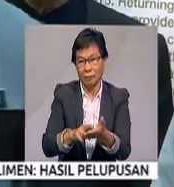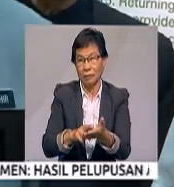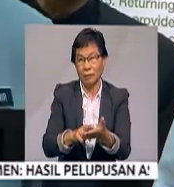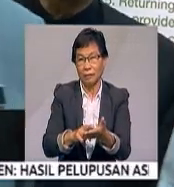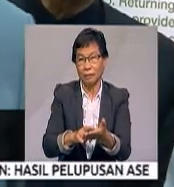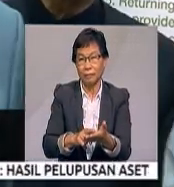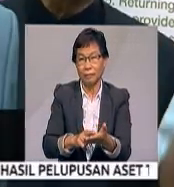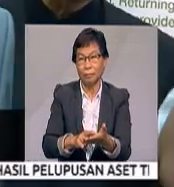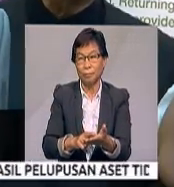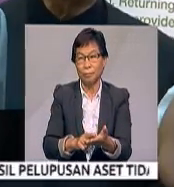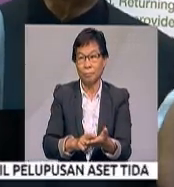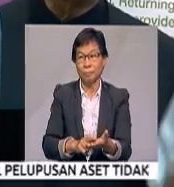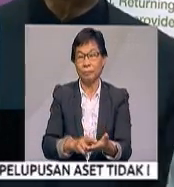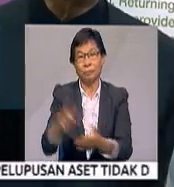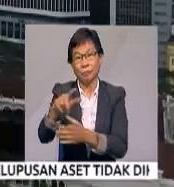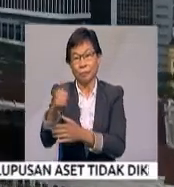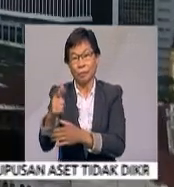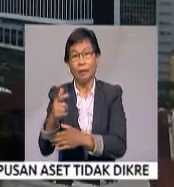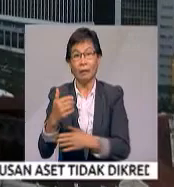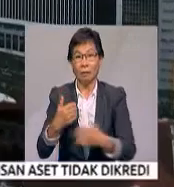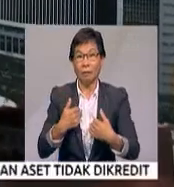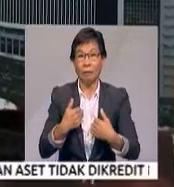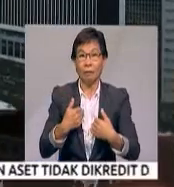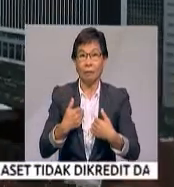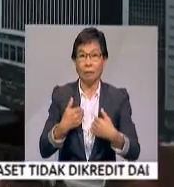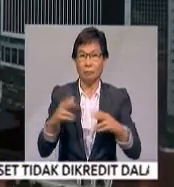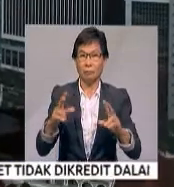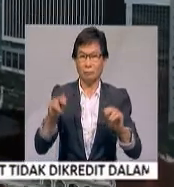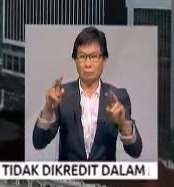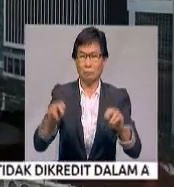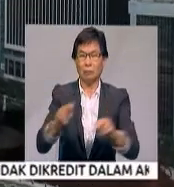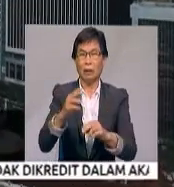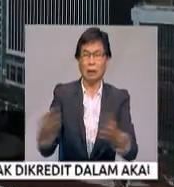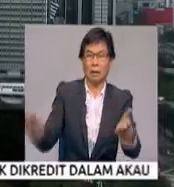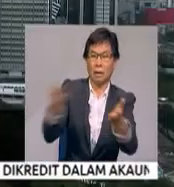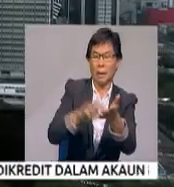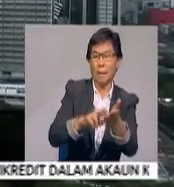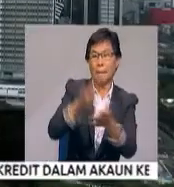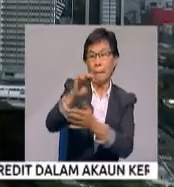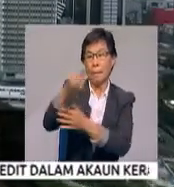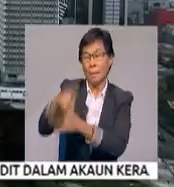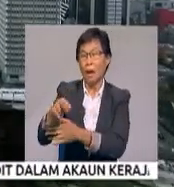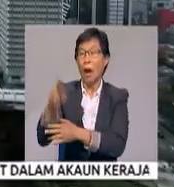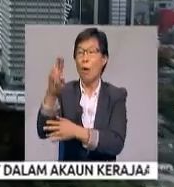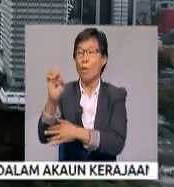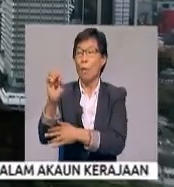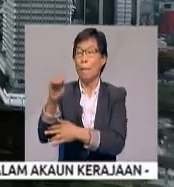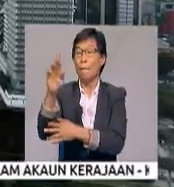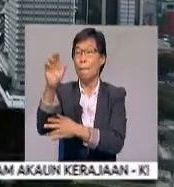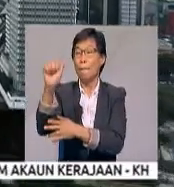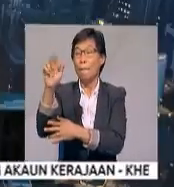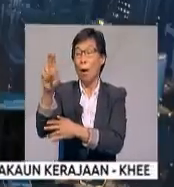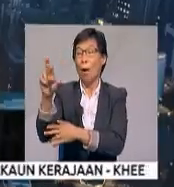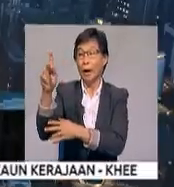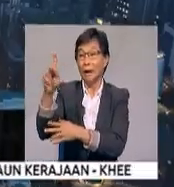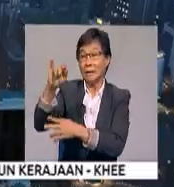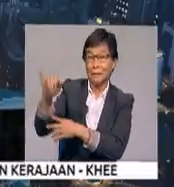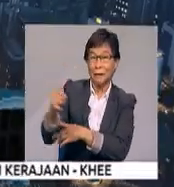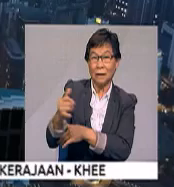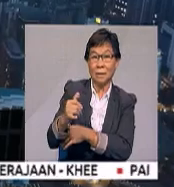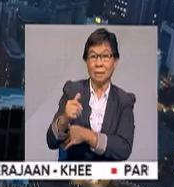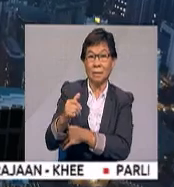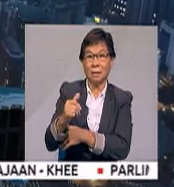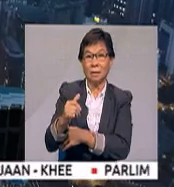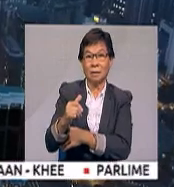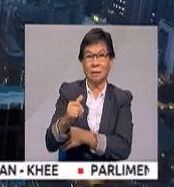Amanah. Dalam perkembangan lain, beliau turut menafikan kenyataan Ahli Parlimen Rembau Khairi Jamaluddin bahawa isu peralihan kuasa